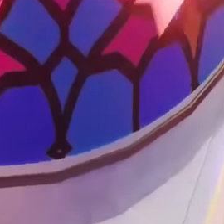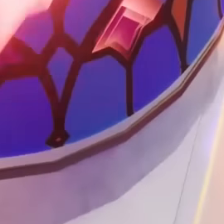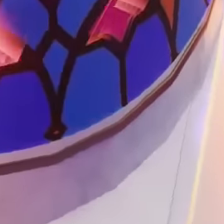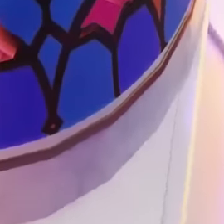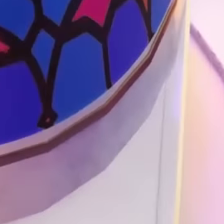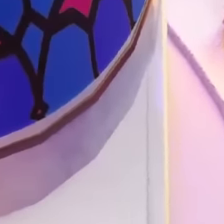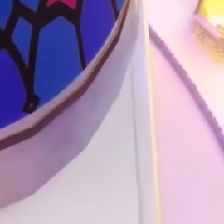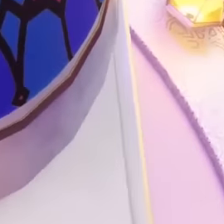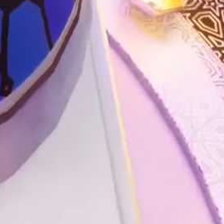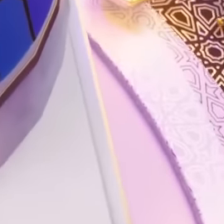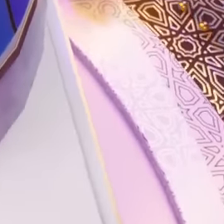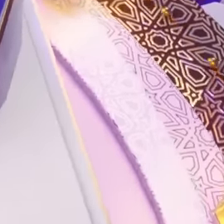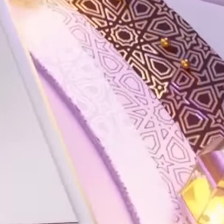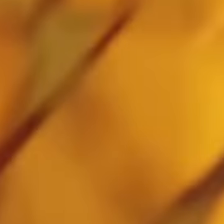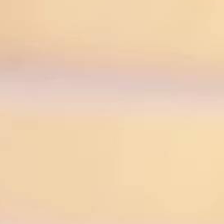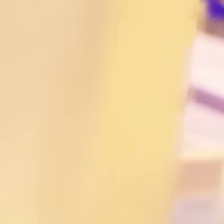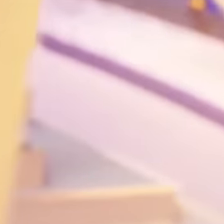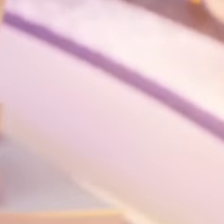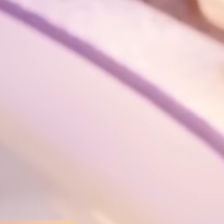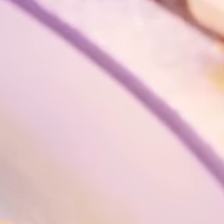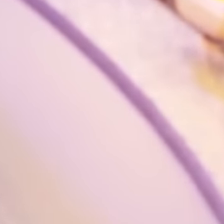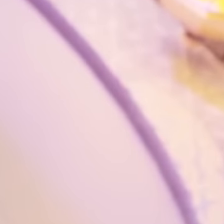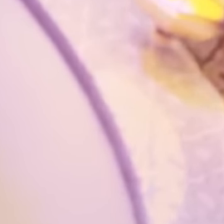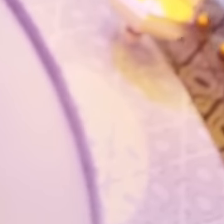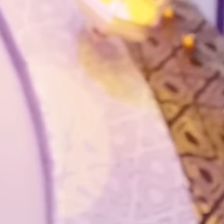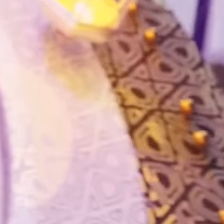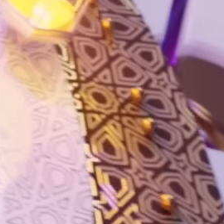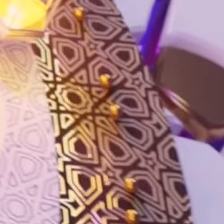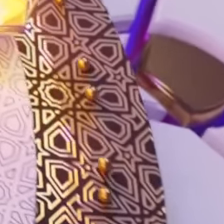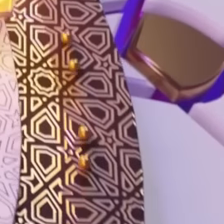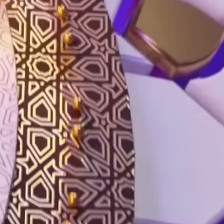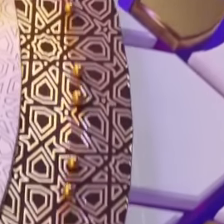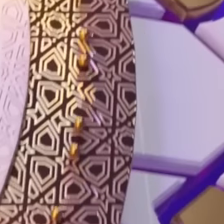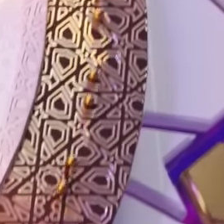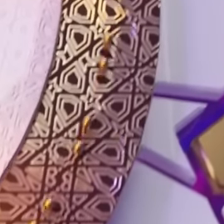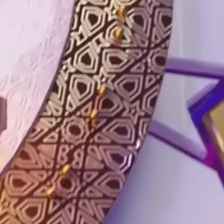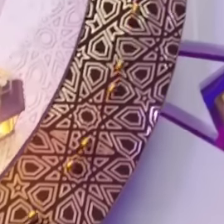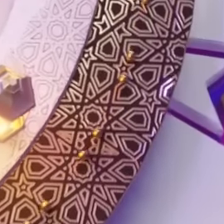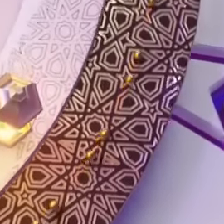ya rabbal alamin